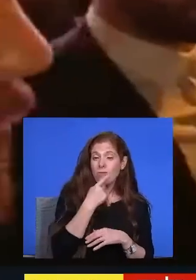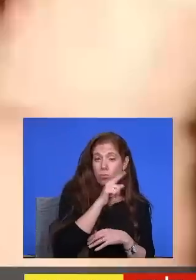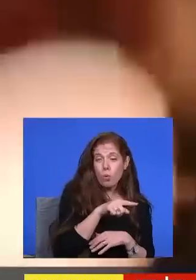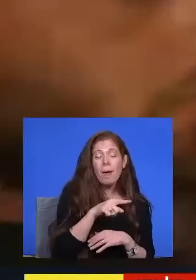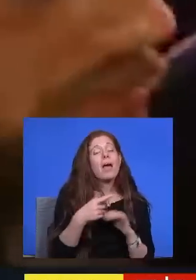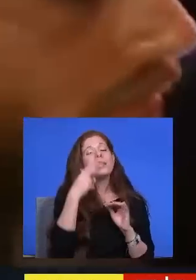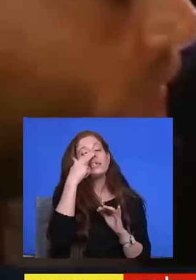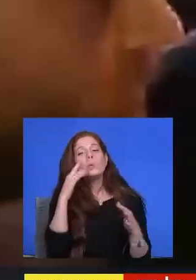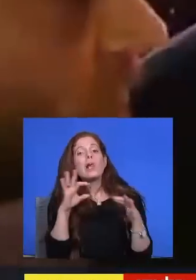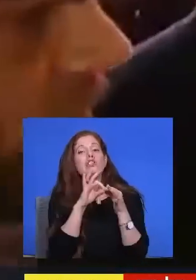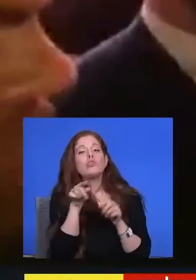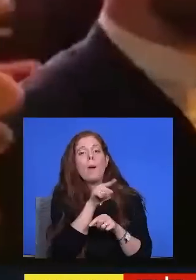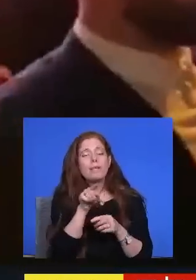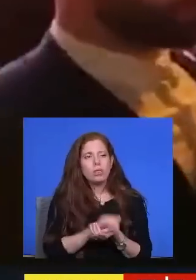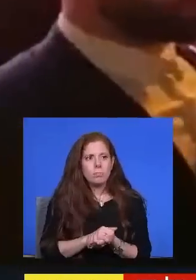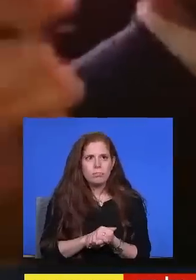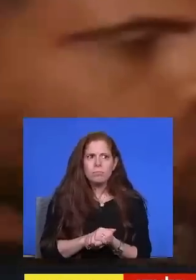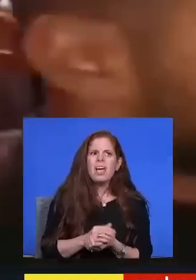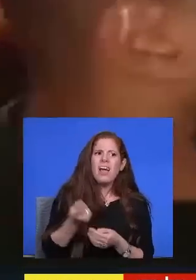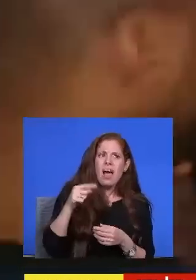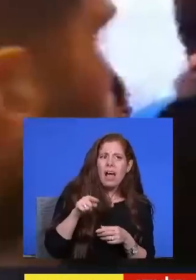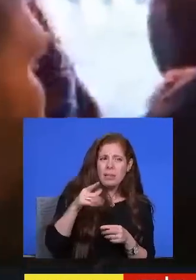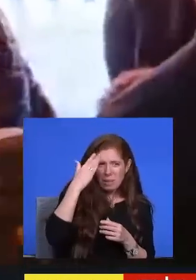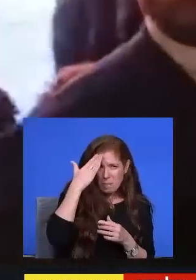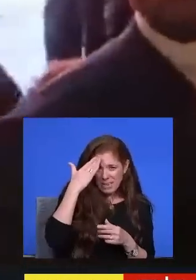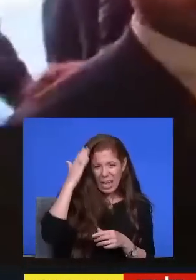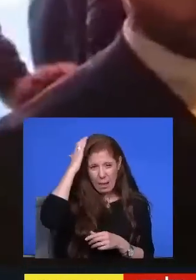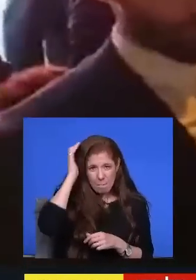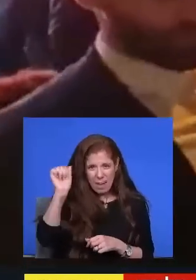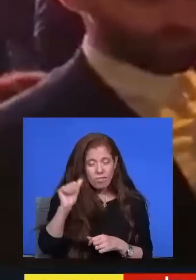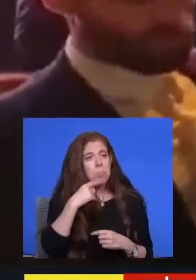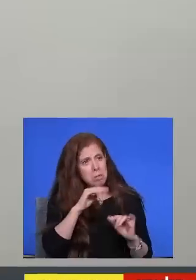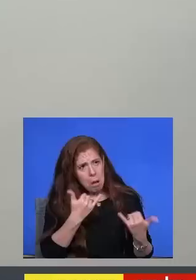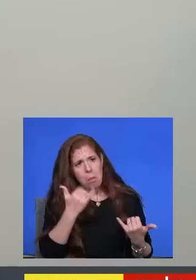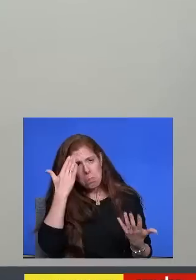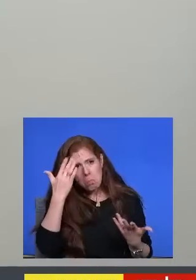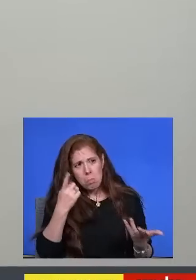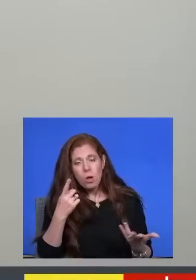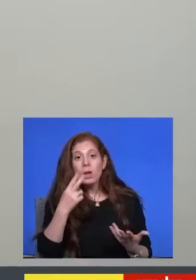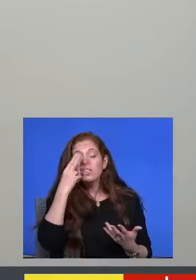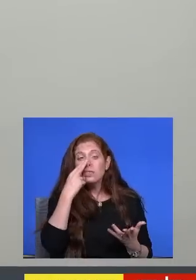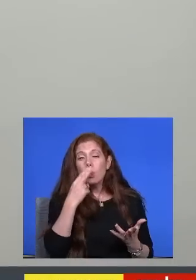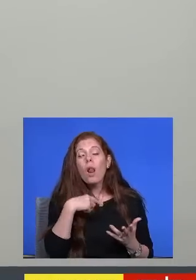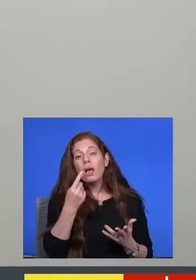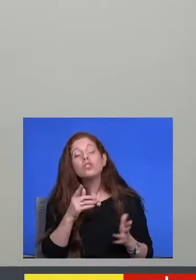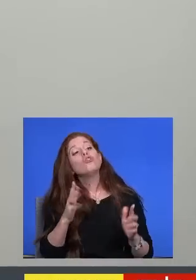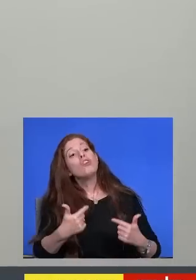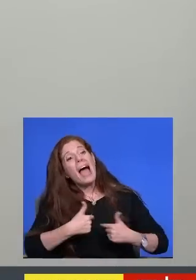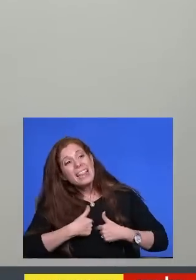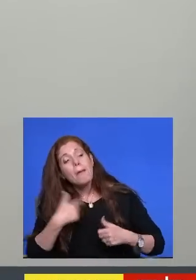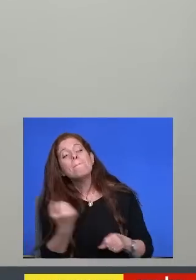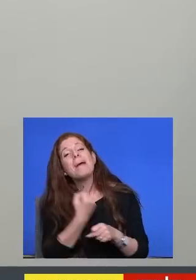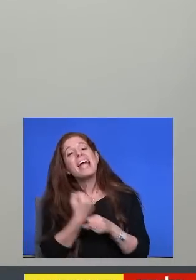אותו אליו. אלי, אז אתה בטח מכיר את בן גביר, מוח מה זה באלי, זה אמרתי לו, כן, איכשהו הוא ניסה לקחת את זה לכיוון שאני פעיל